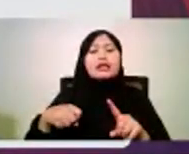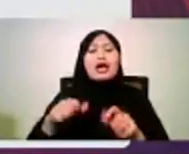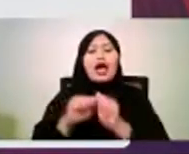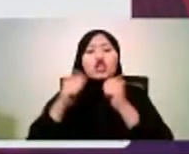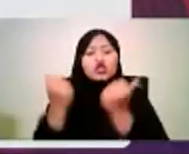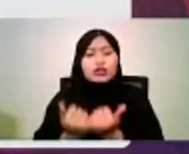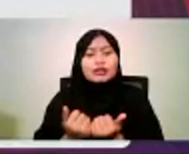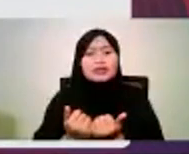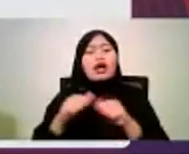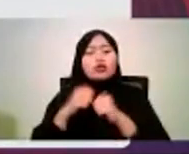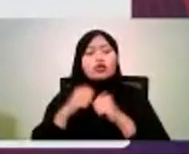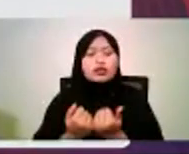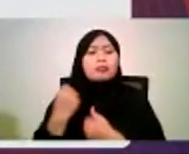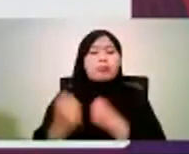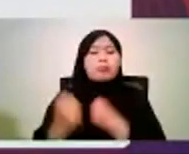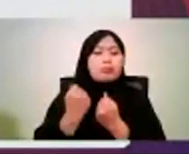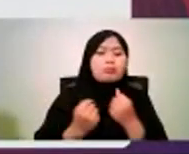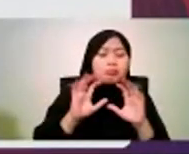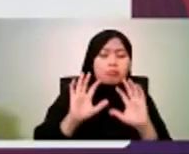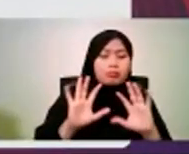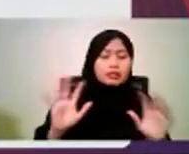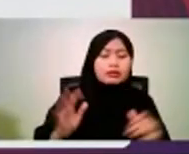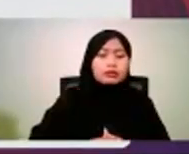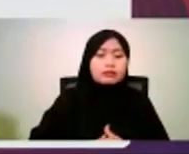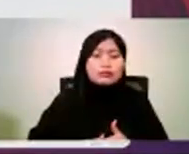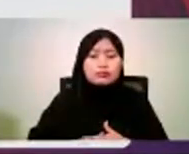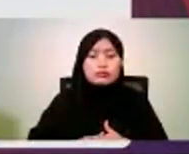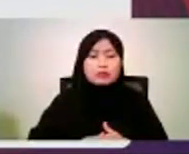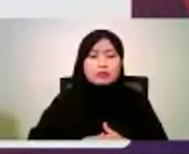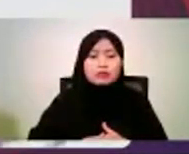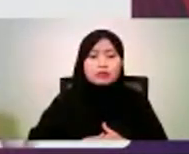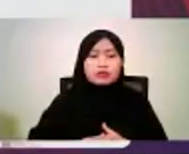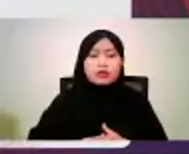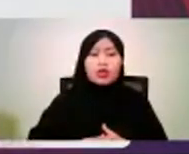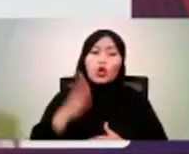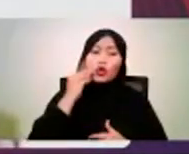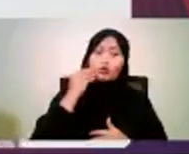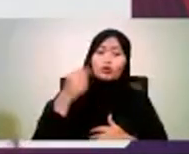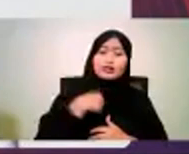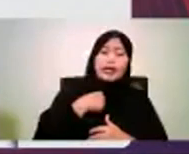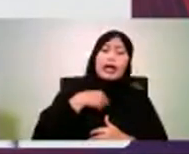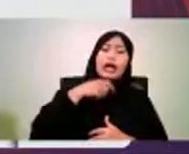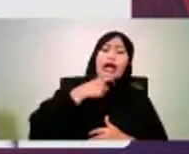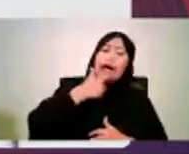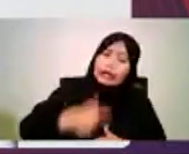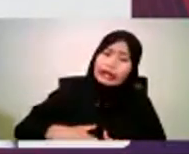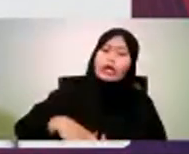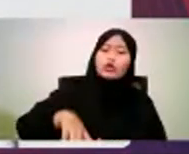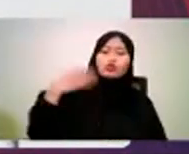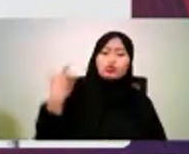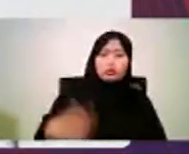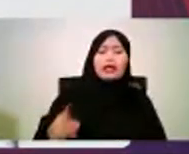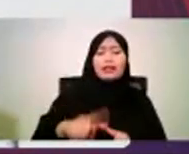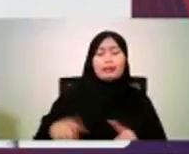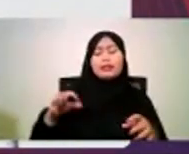jadi dilakukan eh eh Umur saya sudah kakek-kakek tapi jiwa saya jiwa